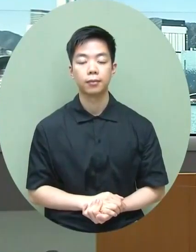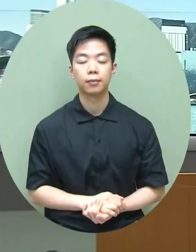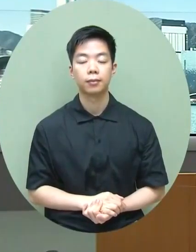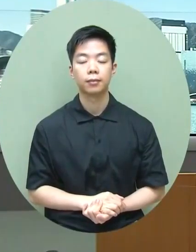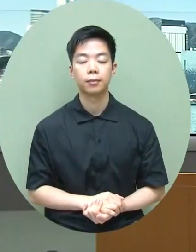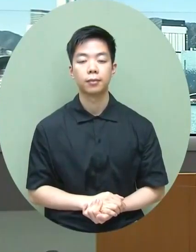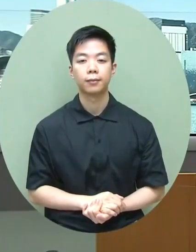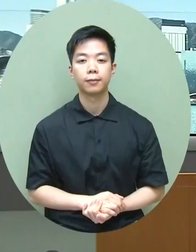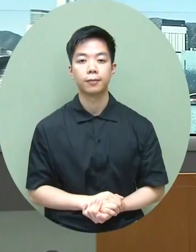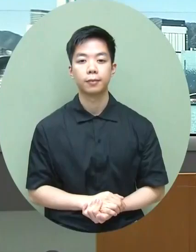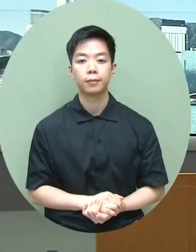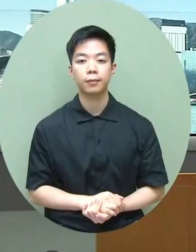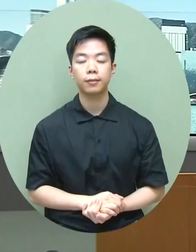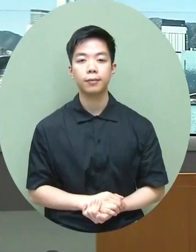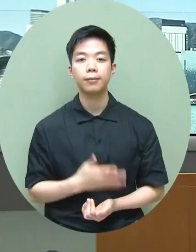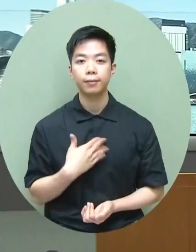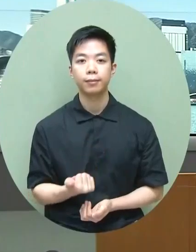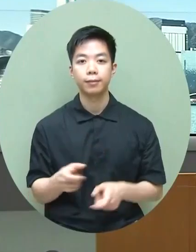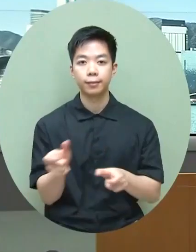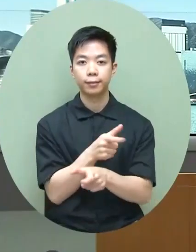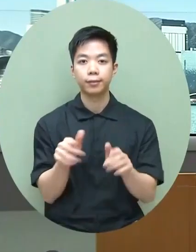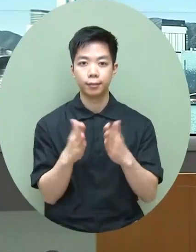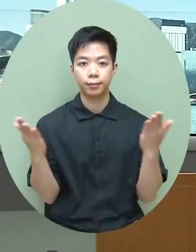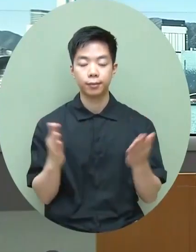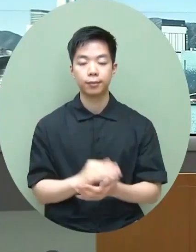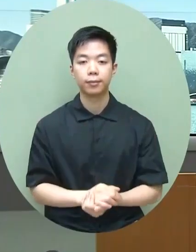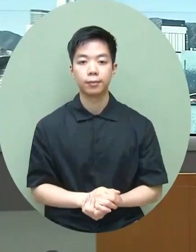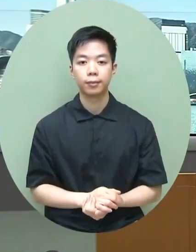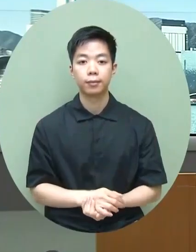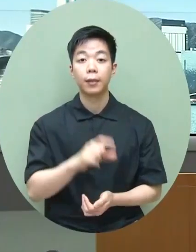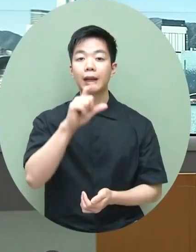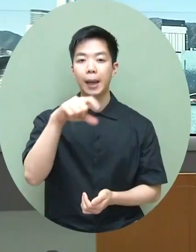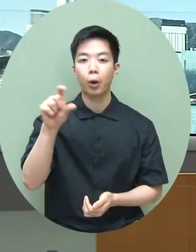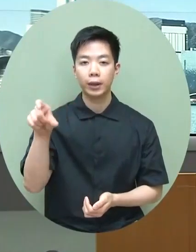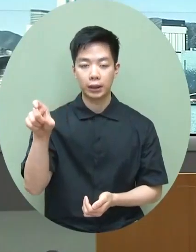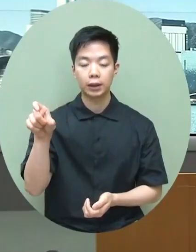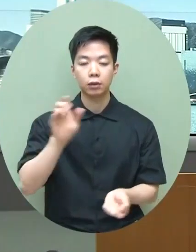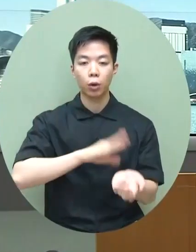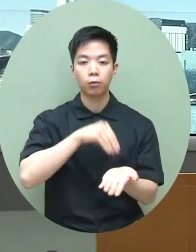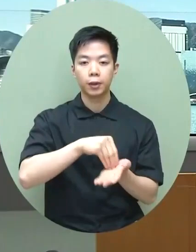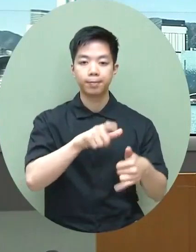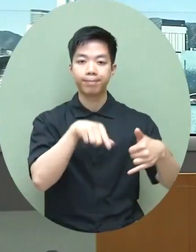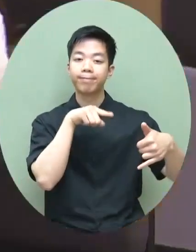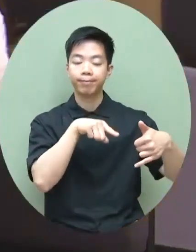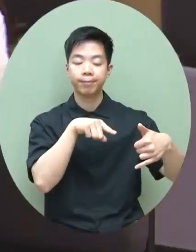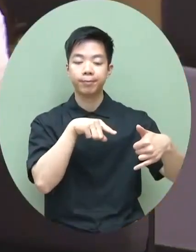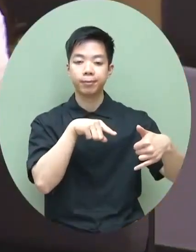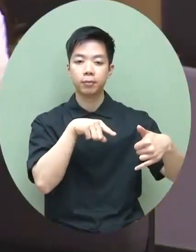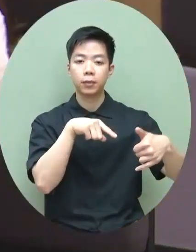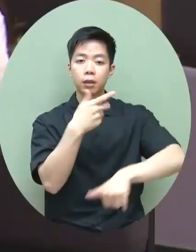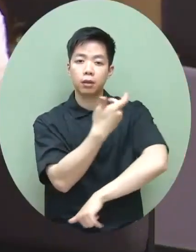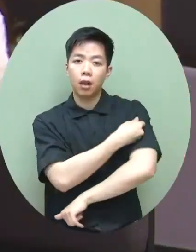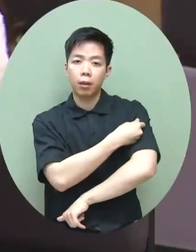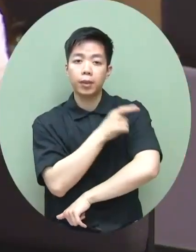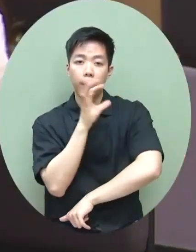你好，經濟部的，都是想問回那個尼泊爾確診那位人士呢，有沒有說他有沒有打針的記錄？剛才是不是說他2月